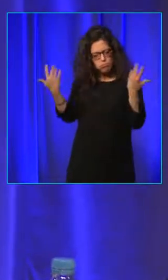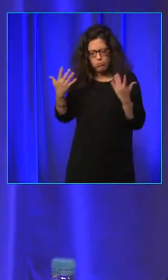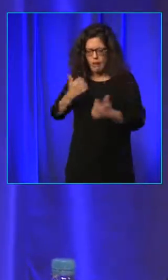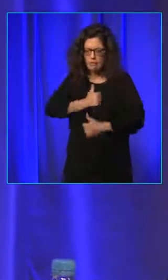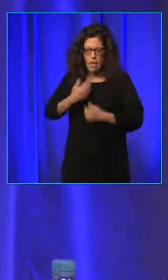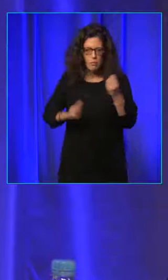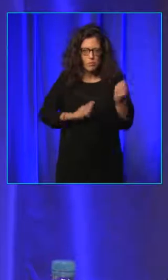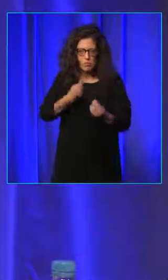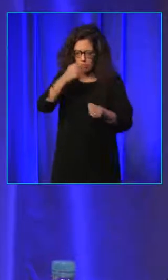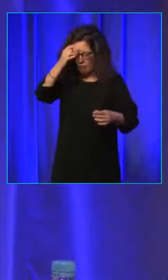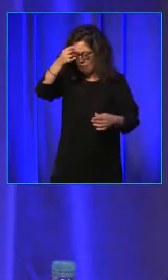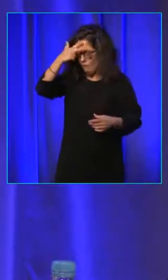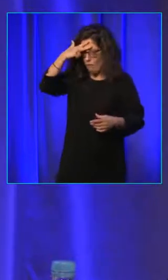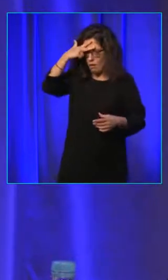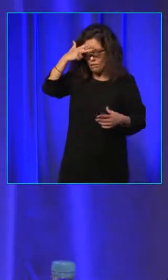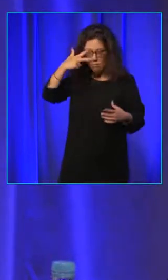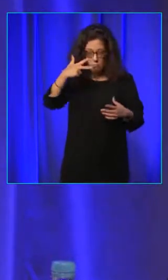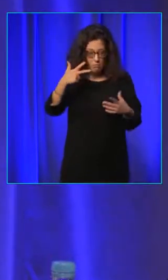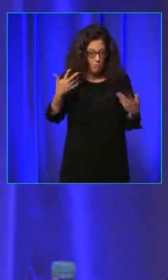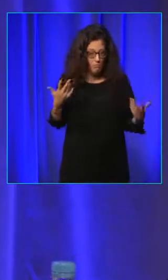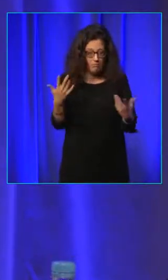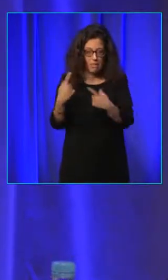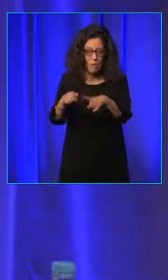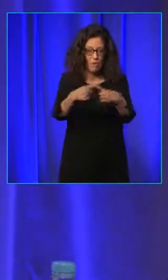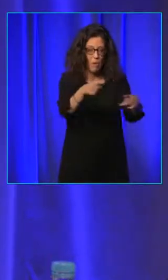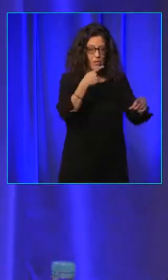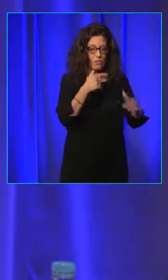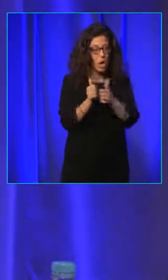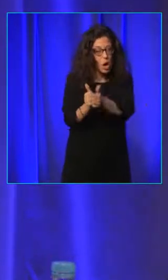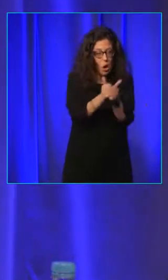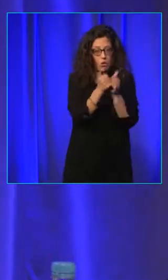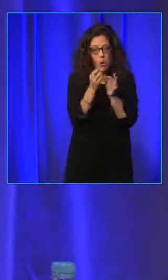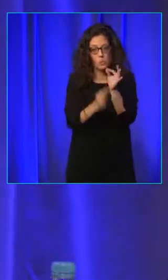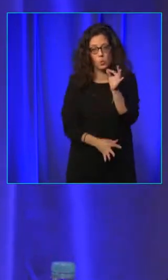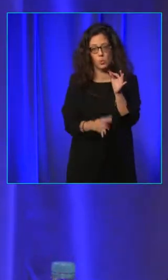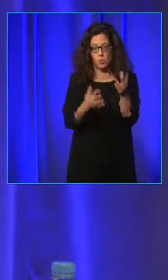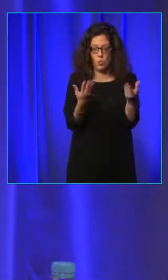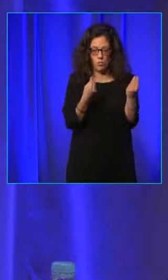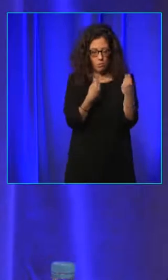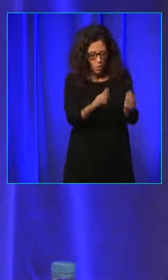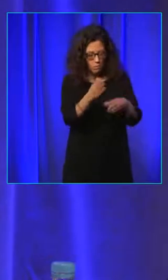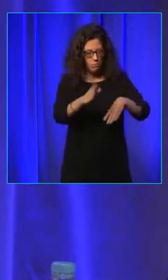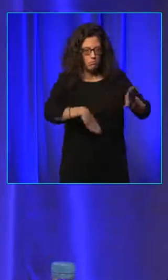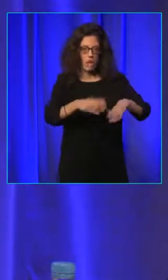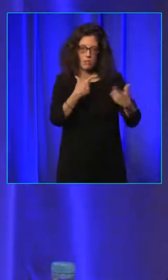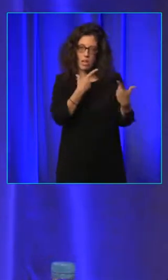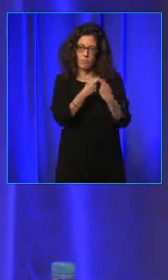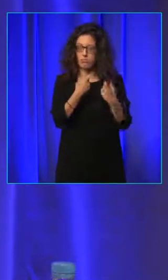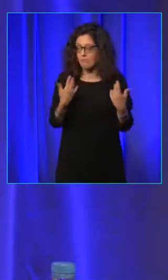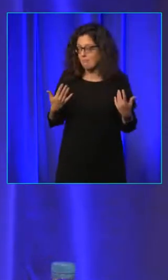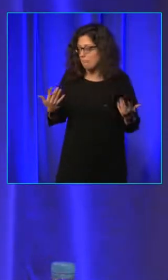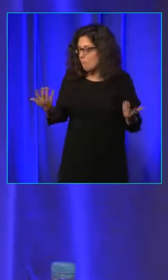on trouve des solutions qui marchent et qui lui conviennent. Donc, c'est la seule réponse que je peux vous